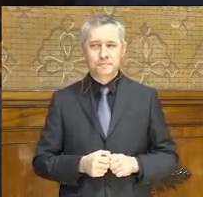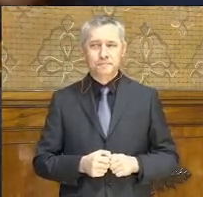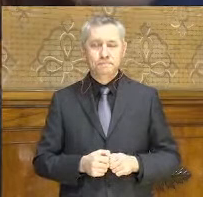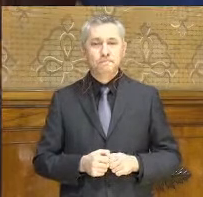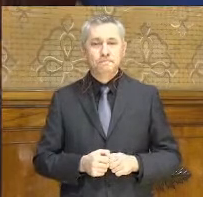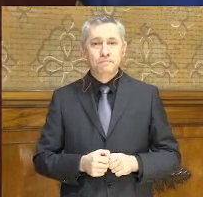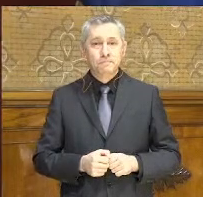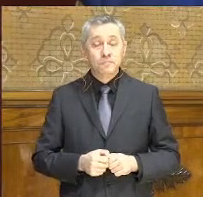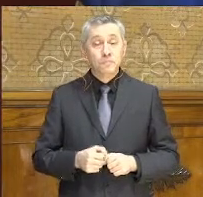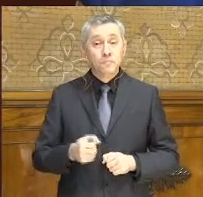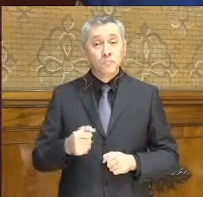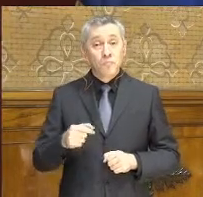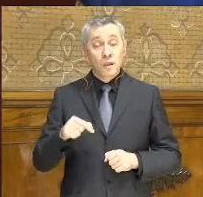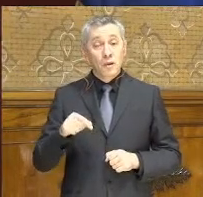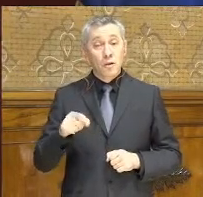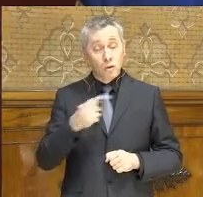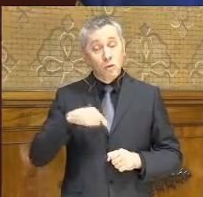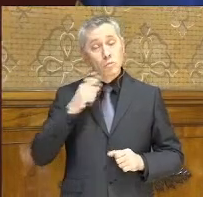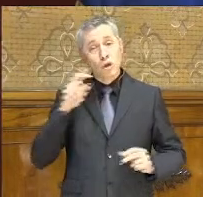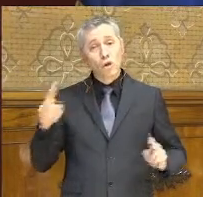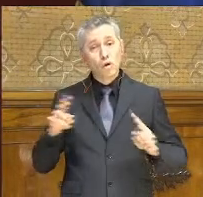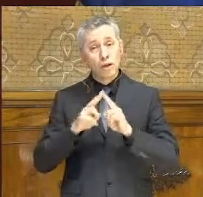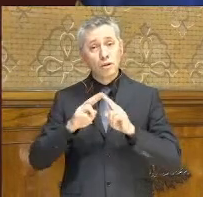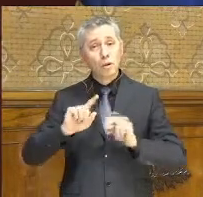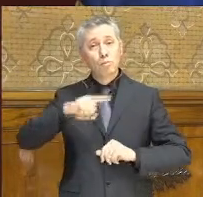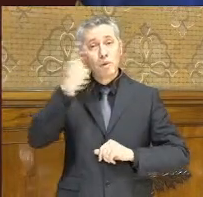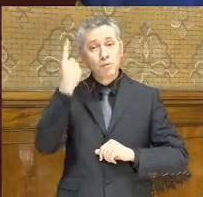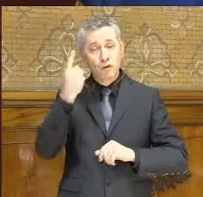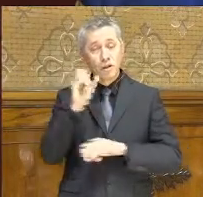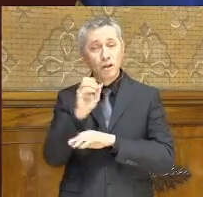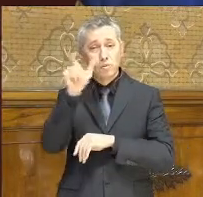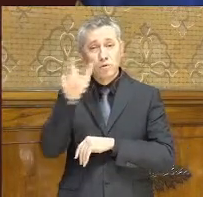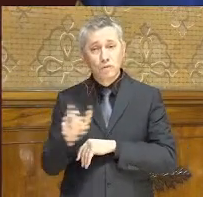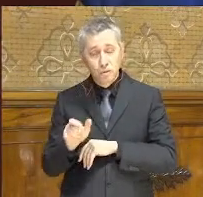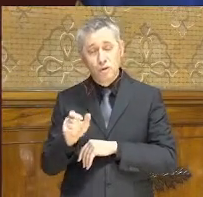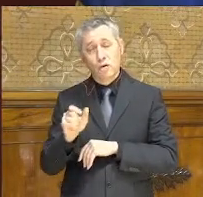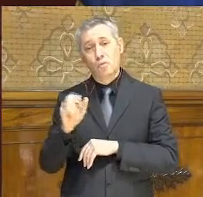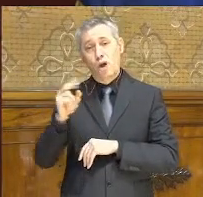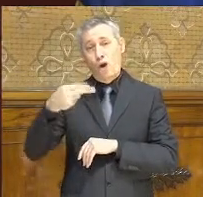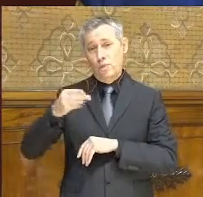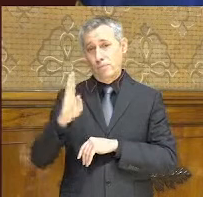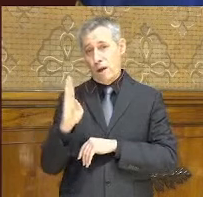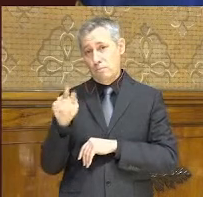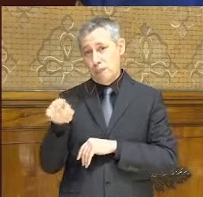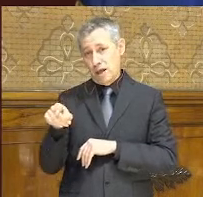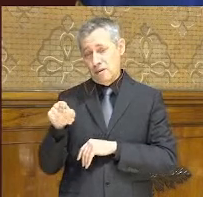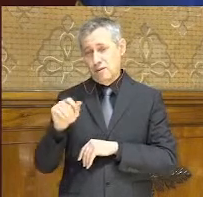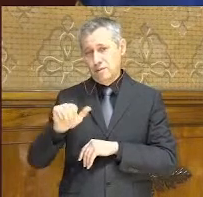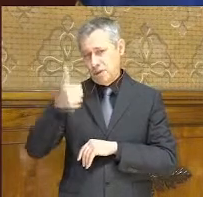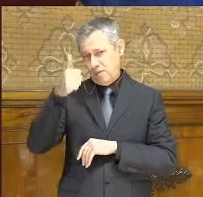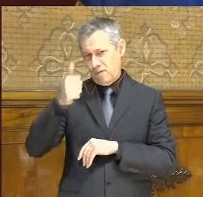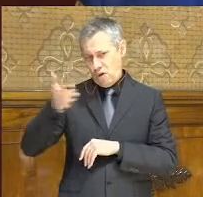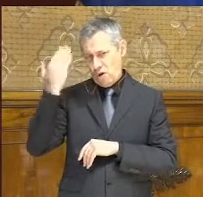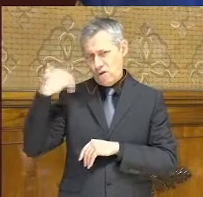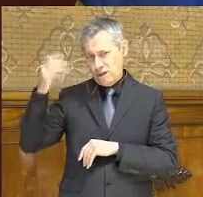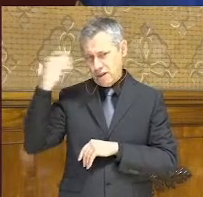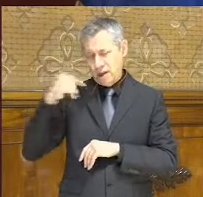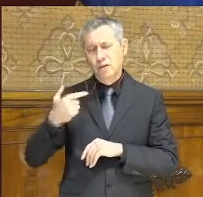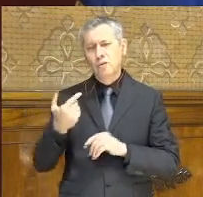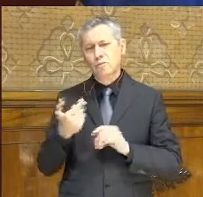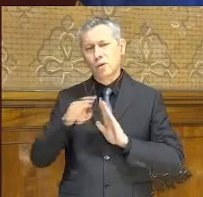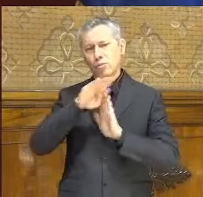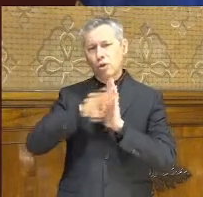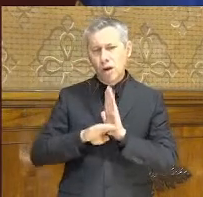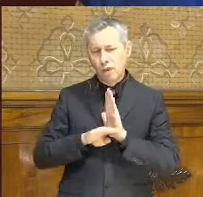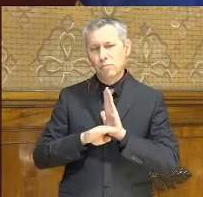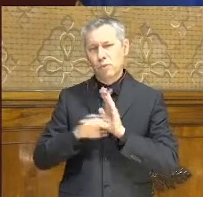Abbiamo incontrato Homi Bhabha per la prima volta in questa stessa aula ad un incontro del programma Bo